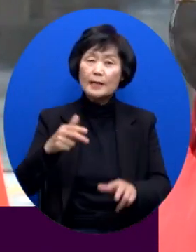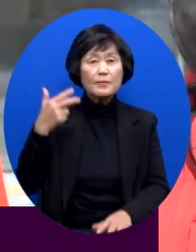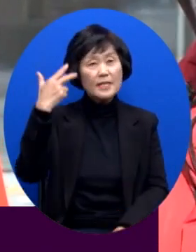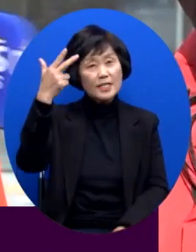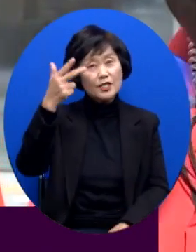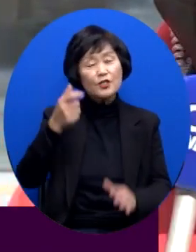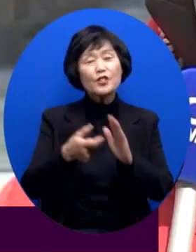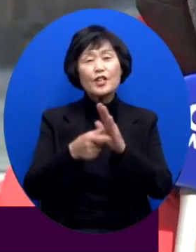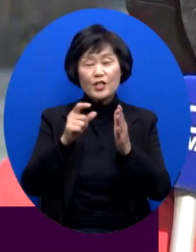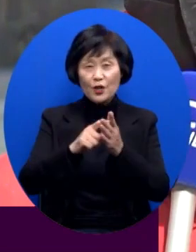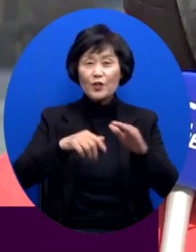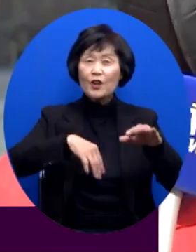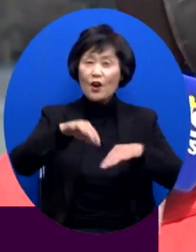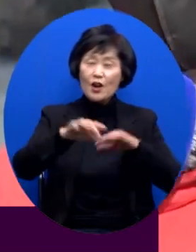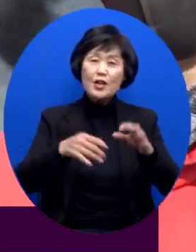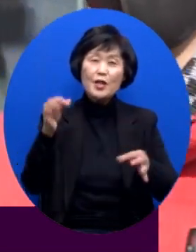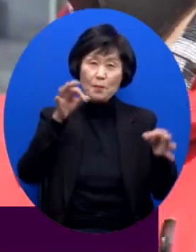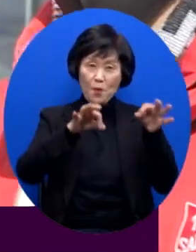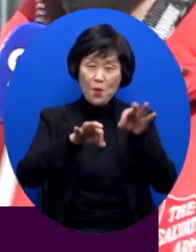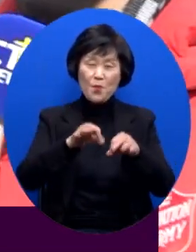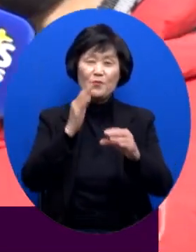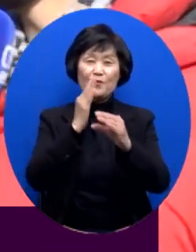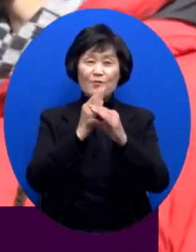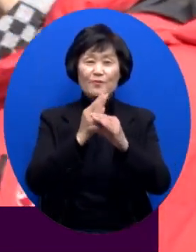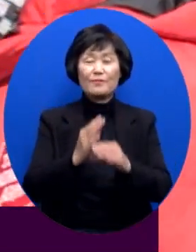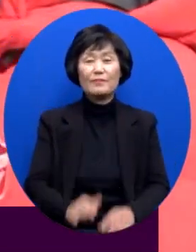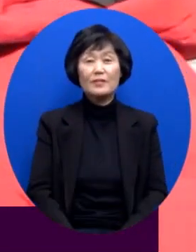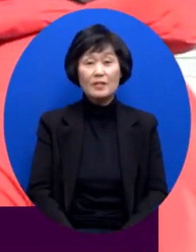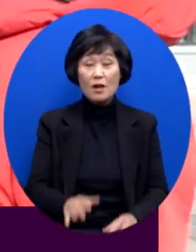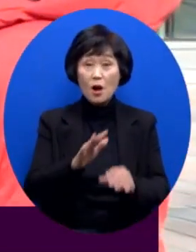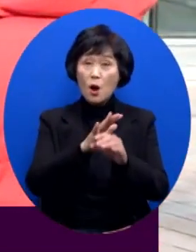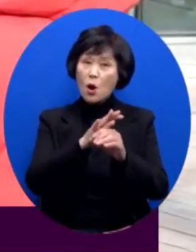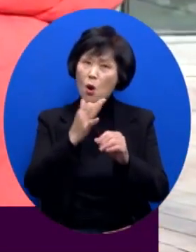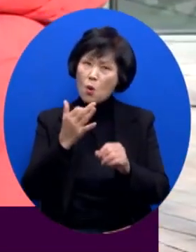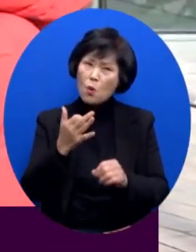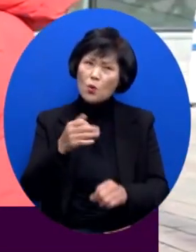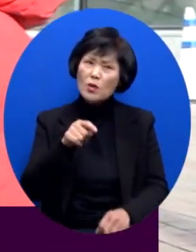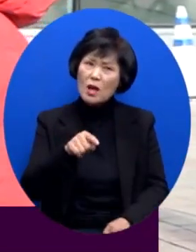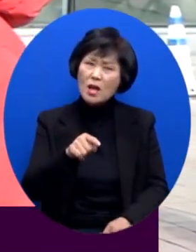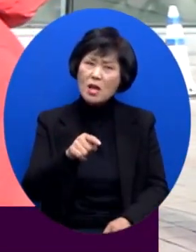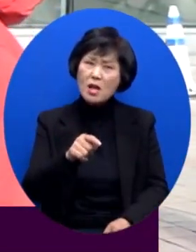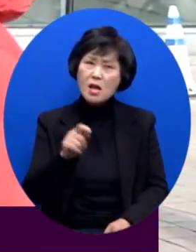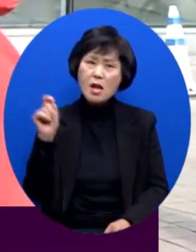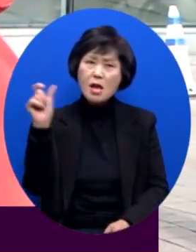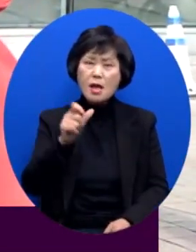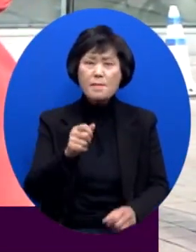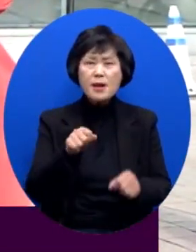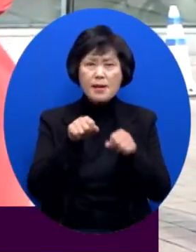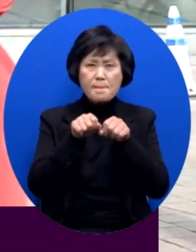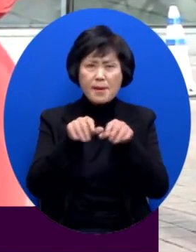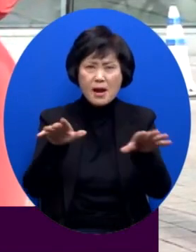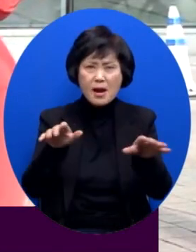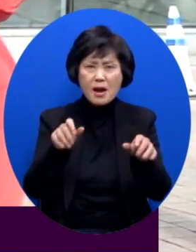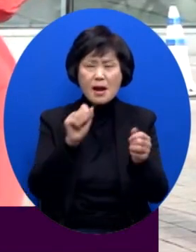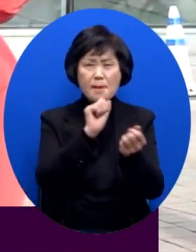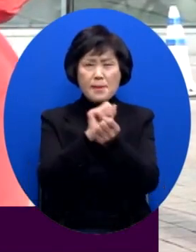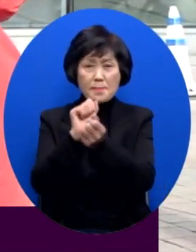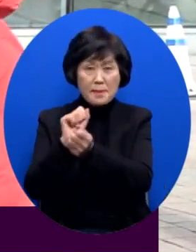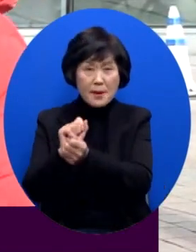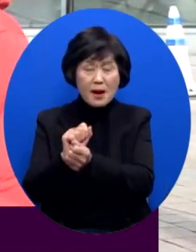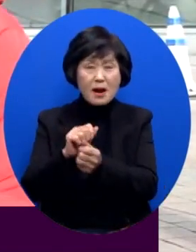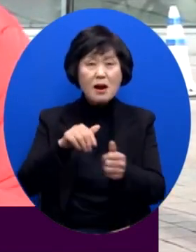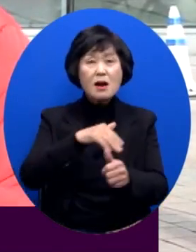있습니다. 그렇군요. 코로나가 앞서 말씀드렸다시피 이제 급속하게 확산되고 있는 상황이에요. 이 구세군